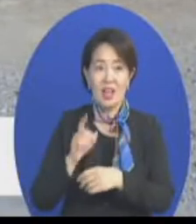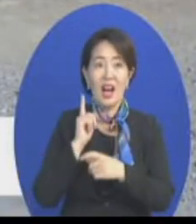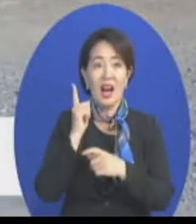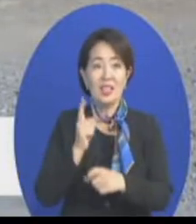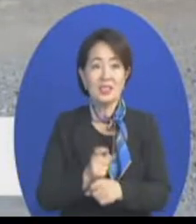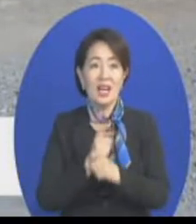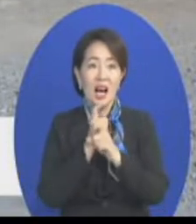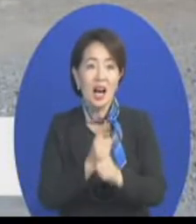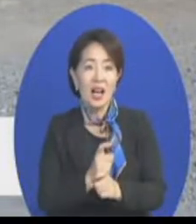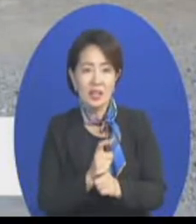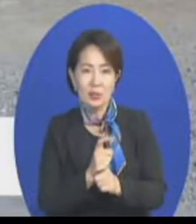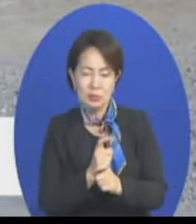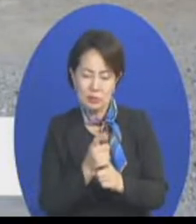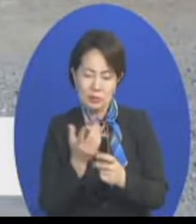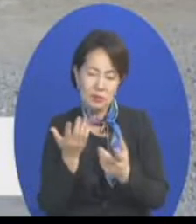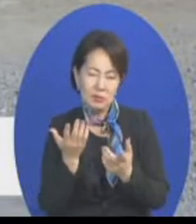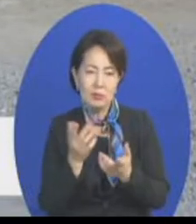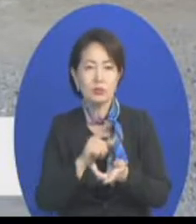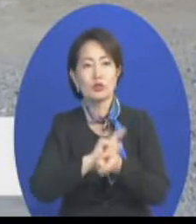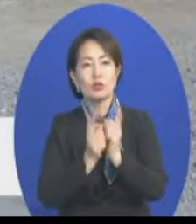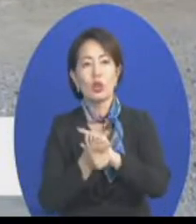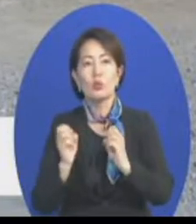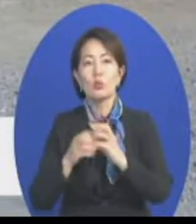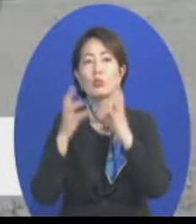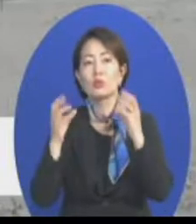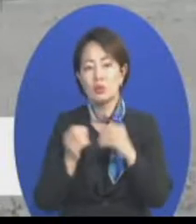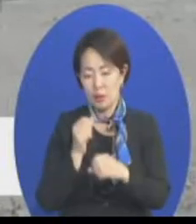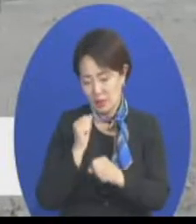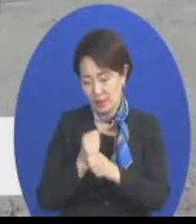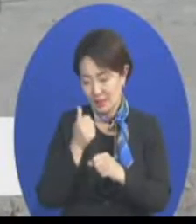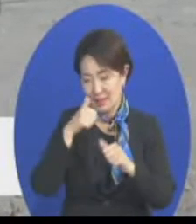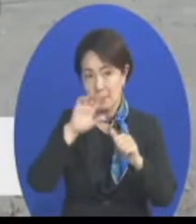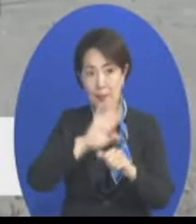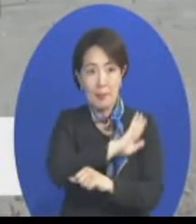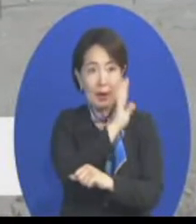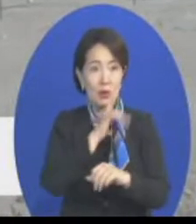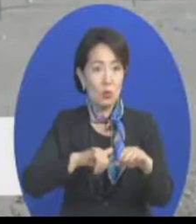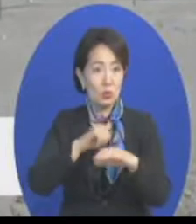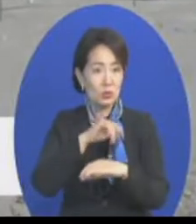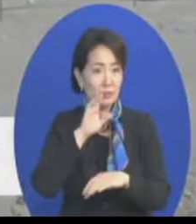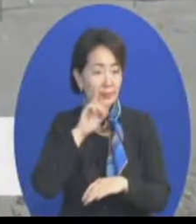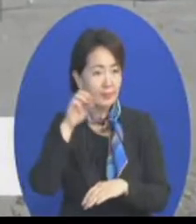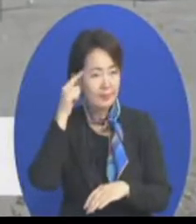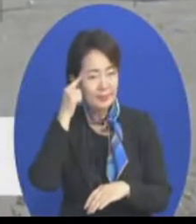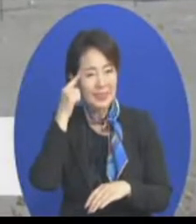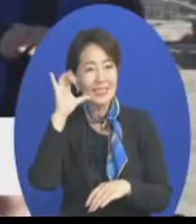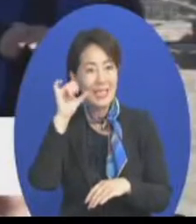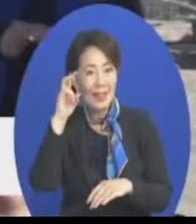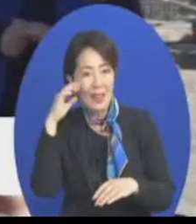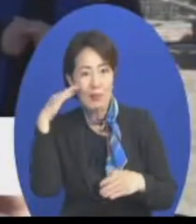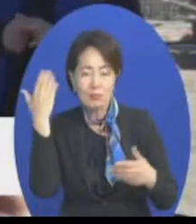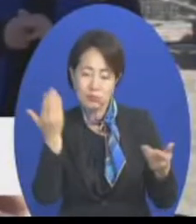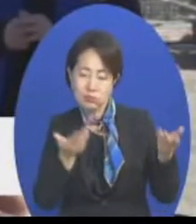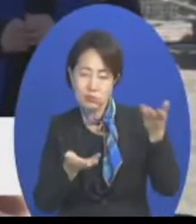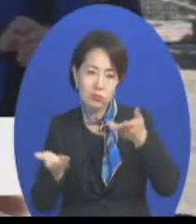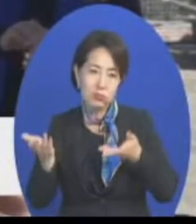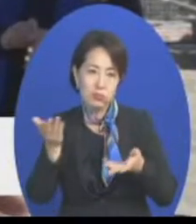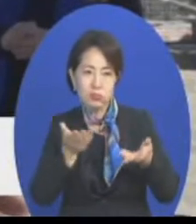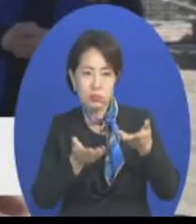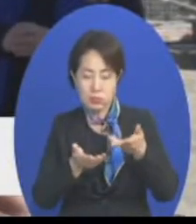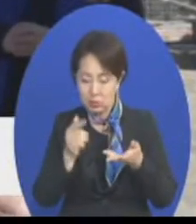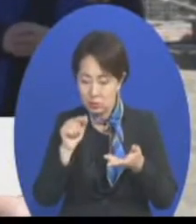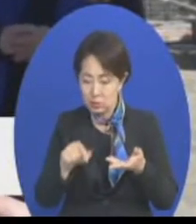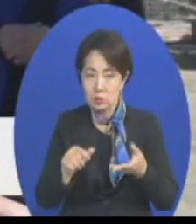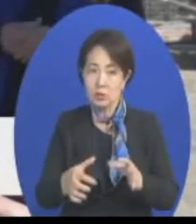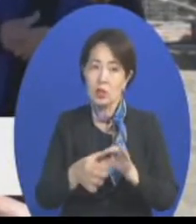халамжаас бүтээн зөвшөлдж яа. Халамж гард судагч бүтээнчтэй илүү баян чинээлэг улс болё гэсэн санааг олон хүмүүс өшөөлсөн тийм ээ. Яг тэр үрэнд